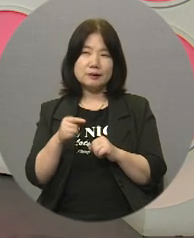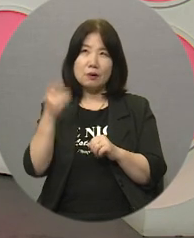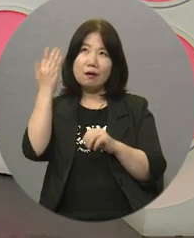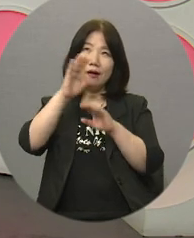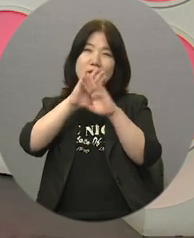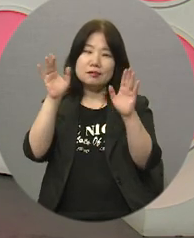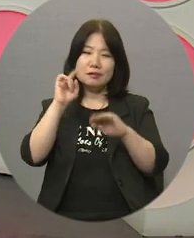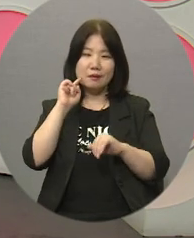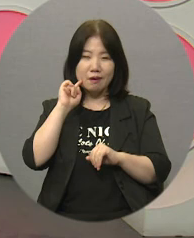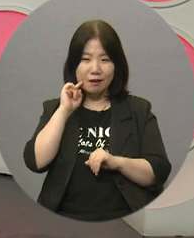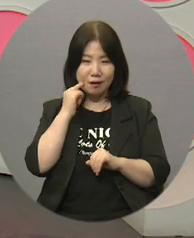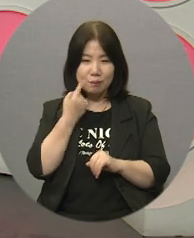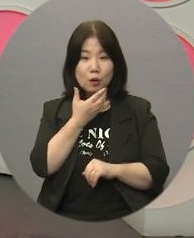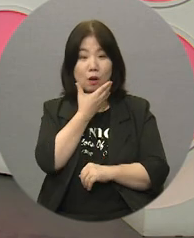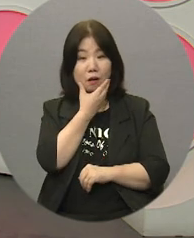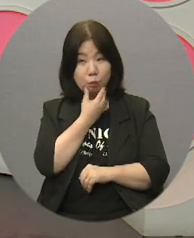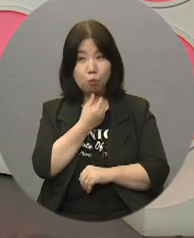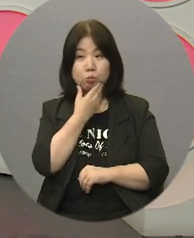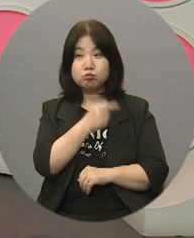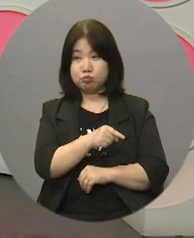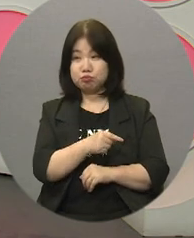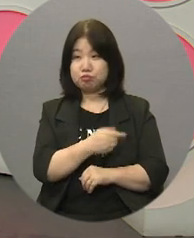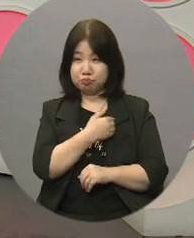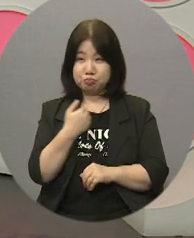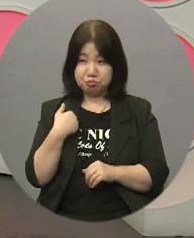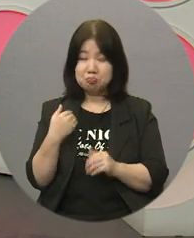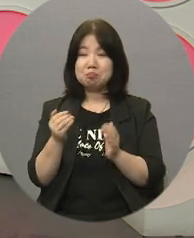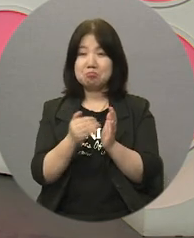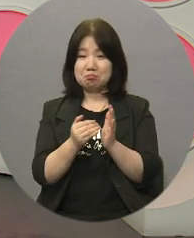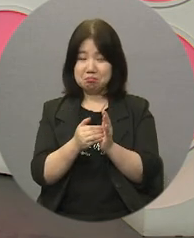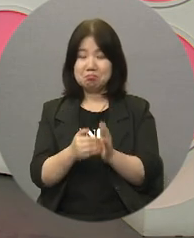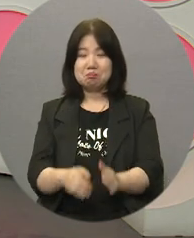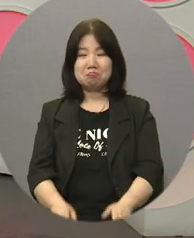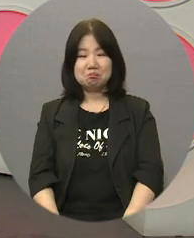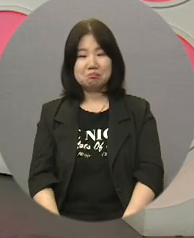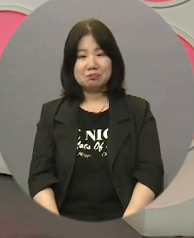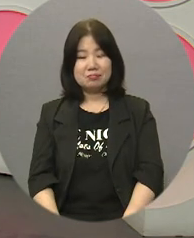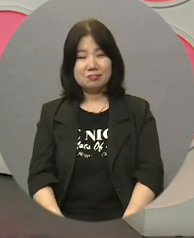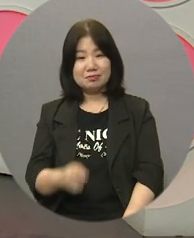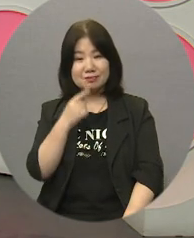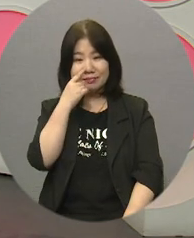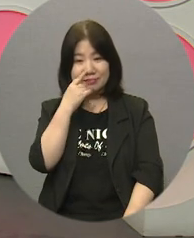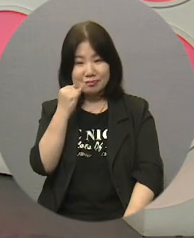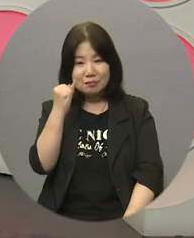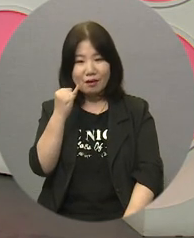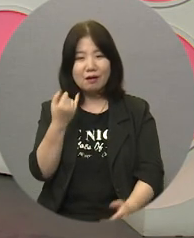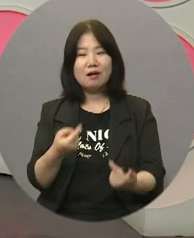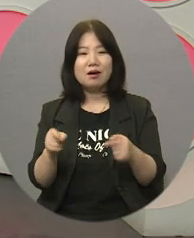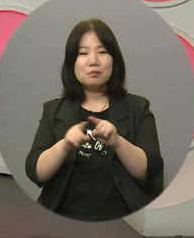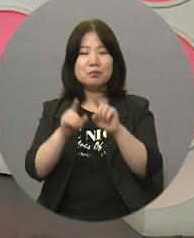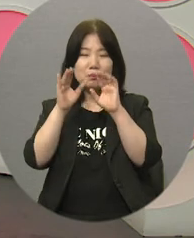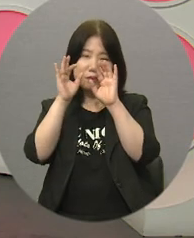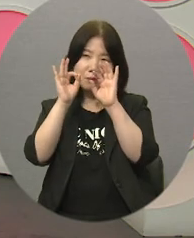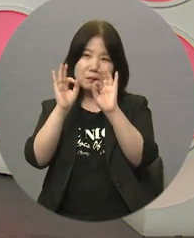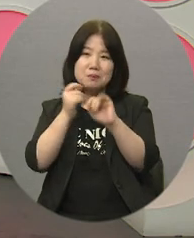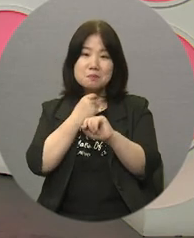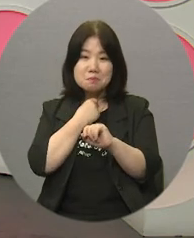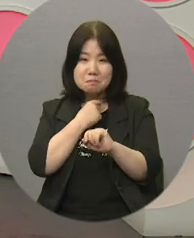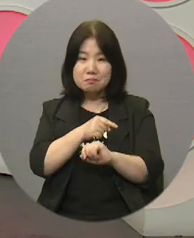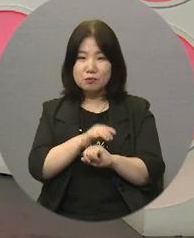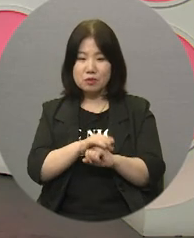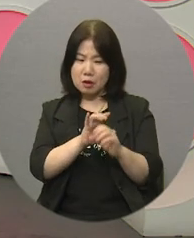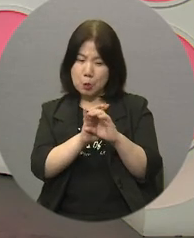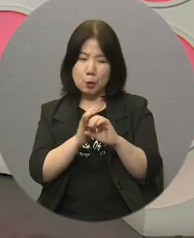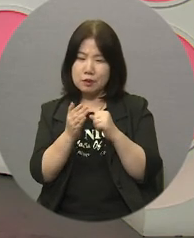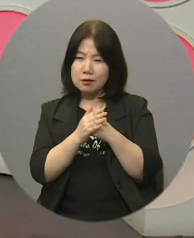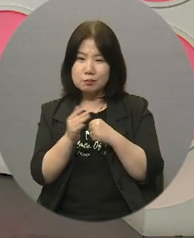그 하늘도 너무 예쁘고 일단 행복하다잖아요. 그렇죠. 그런데 그 하늘을 엄마랑 같이 보고 싶다잖아. 그런데 코로나